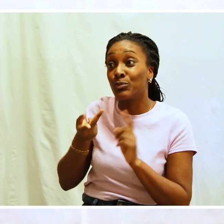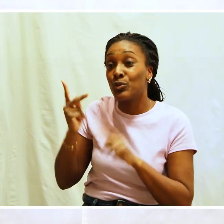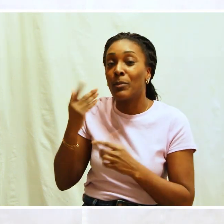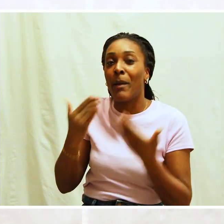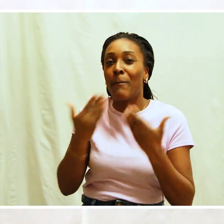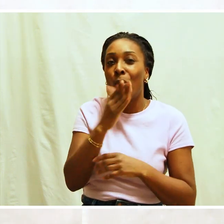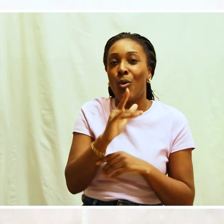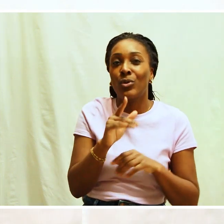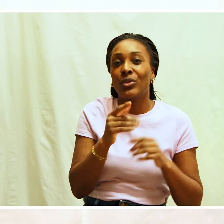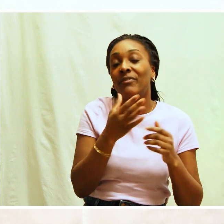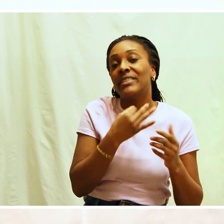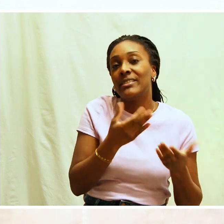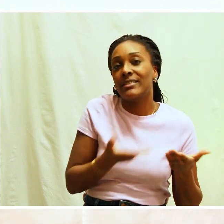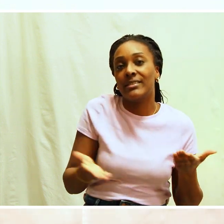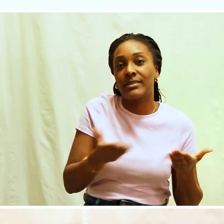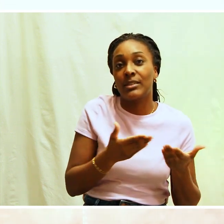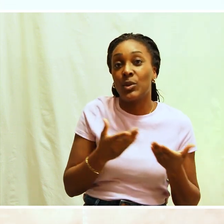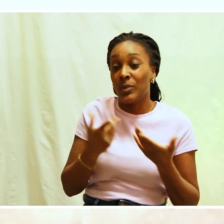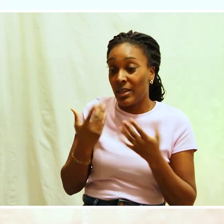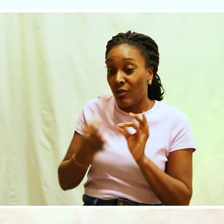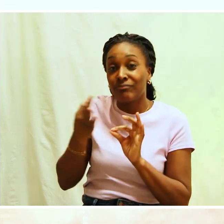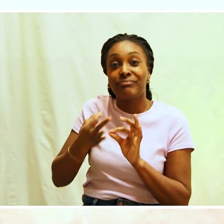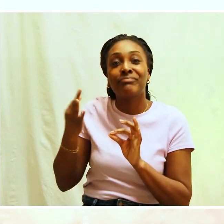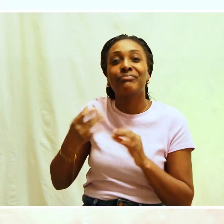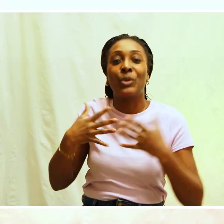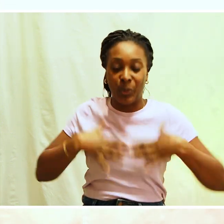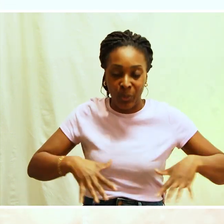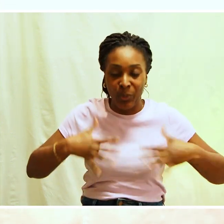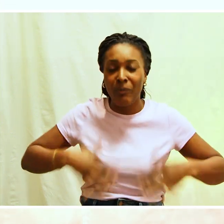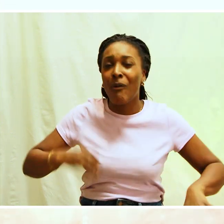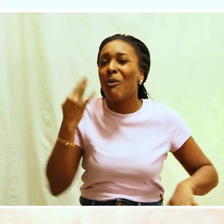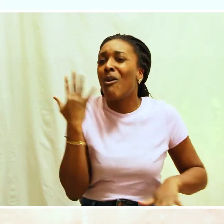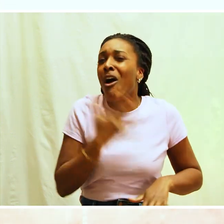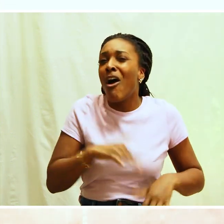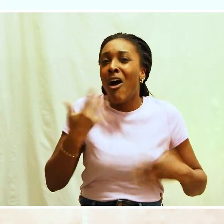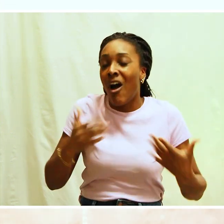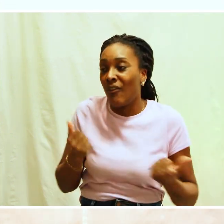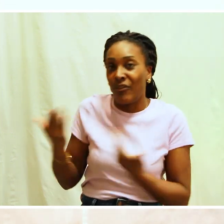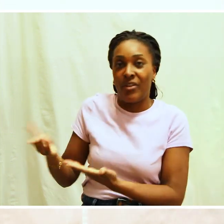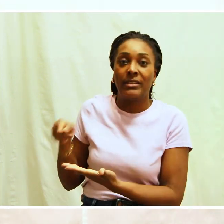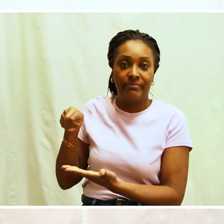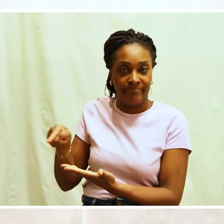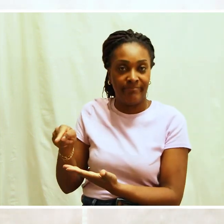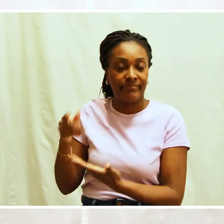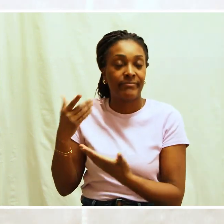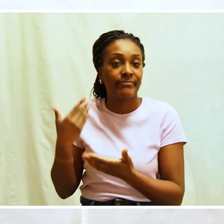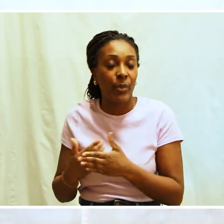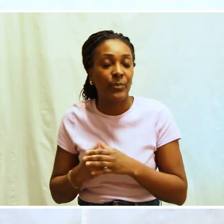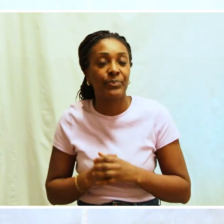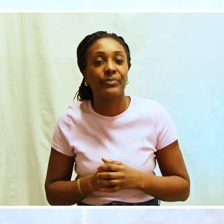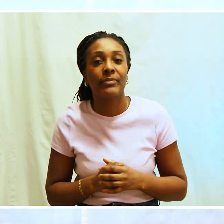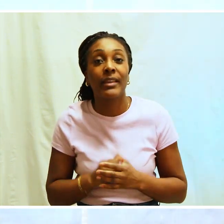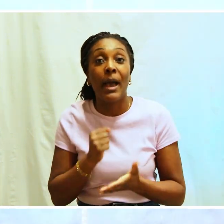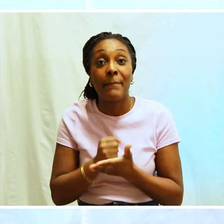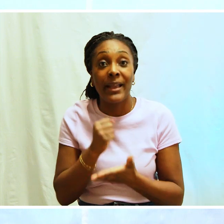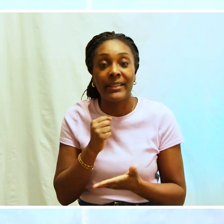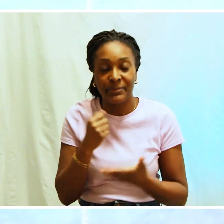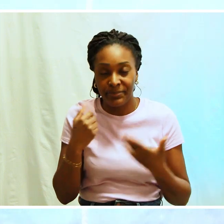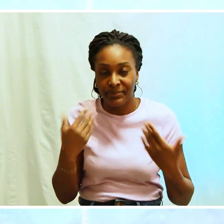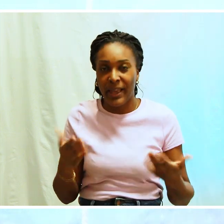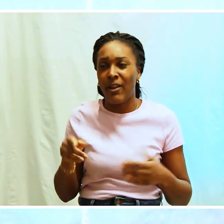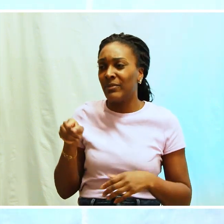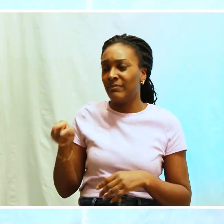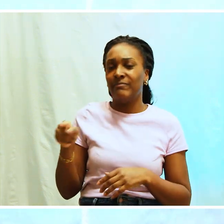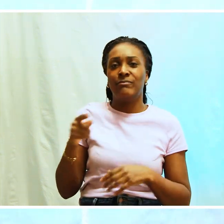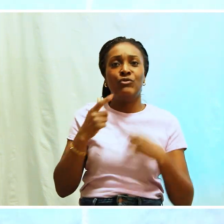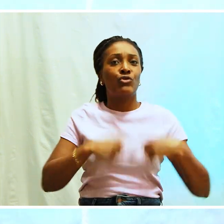de plusieurs couleurs. Amen. Cette tunique, en fait, va représenter sur la vie de Joseph quelqu'un qui a une haute distinction par